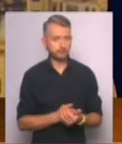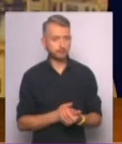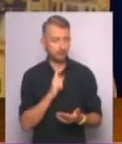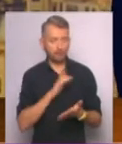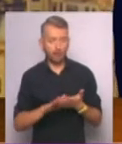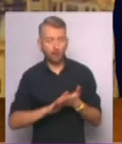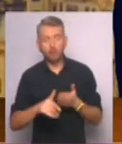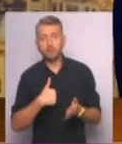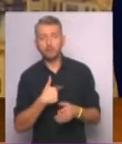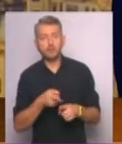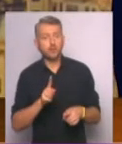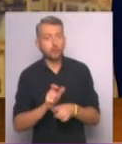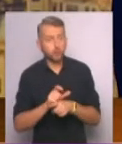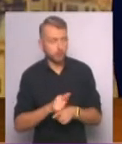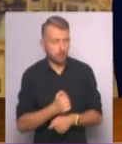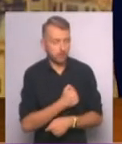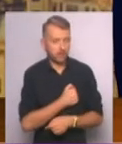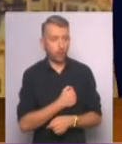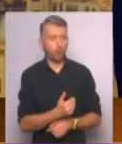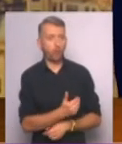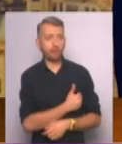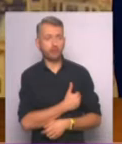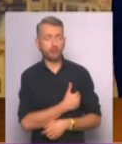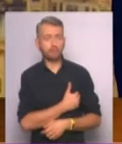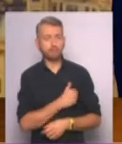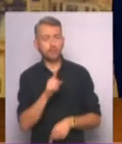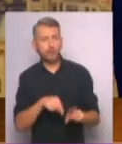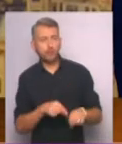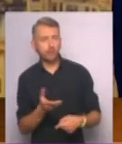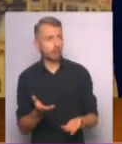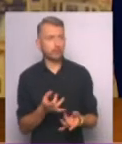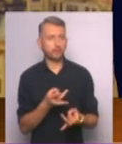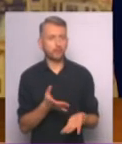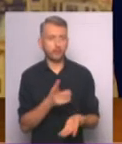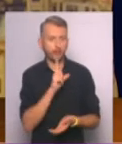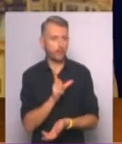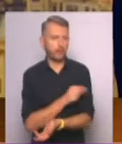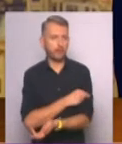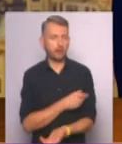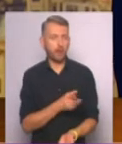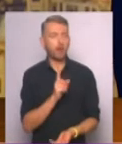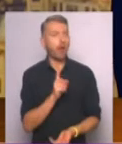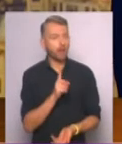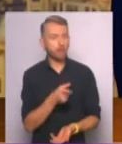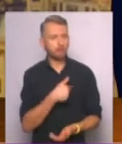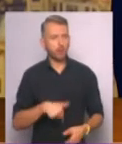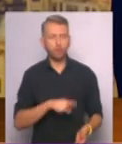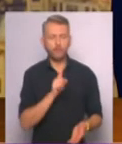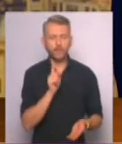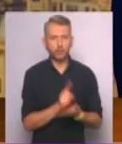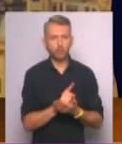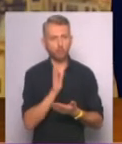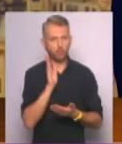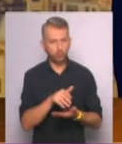Це дійсно дуже прикро, і хочеться, інколи опускаються просто руки, але ми обов'язково разом будемо йти